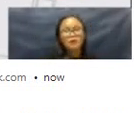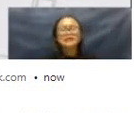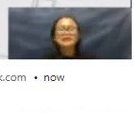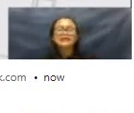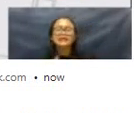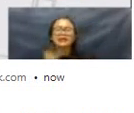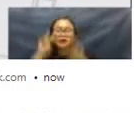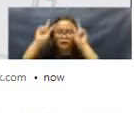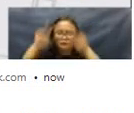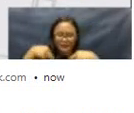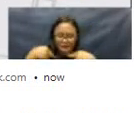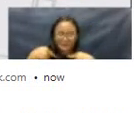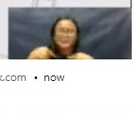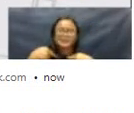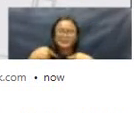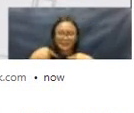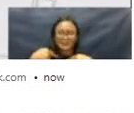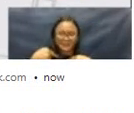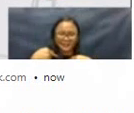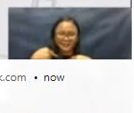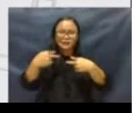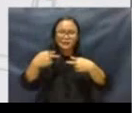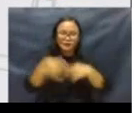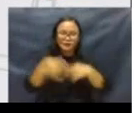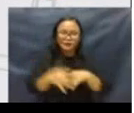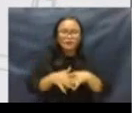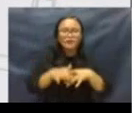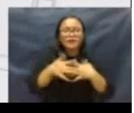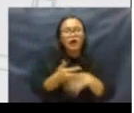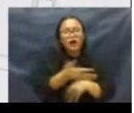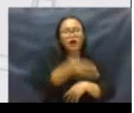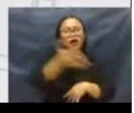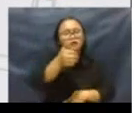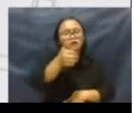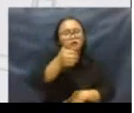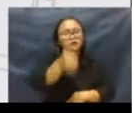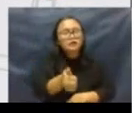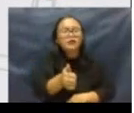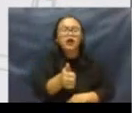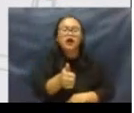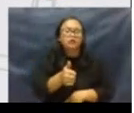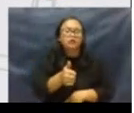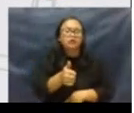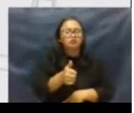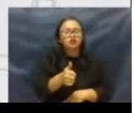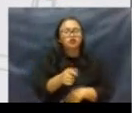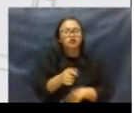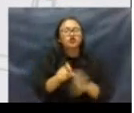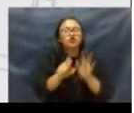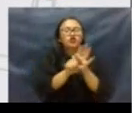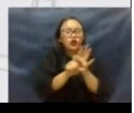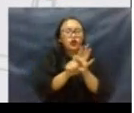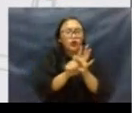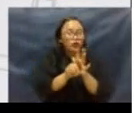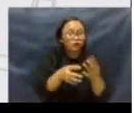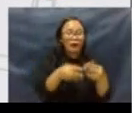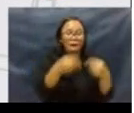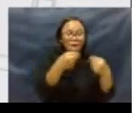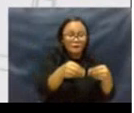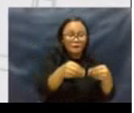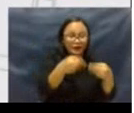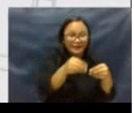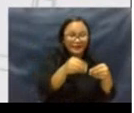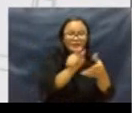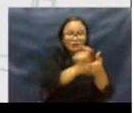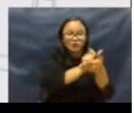justru Bapak dan Ibu bisa mencontohkan berpikir kritis di luar konteks topik pelajaran